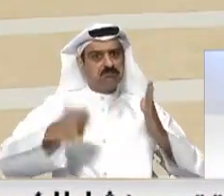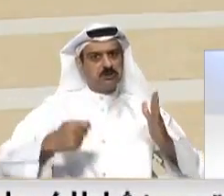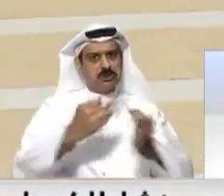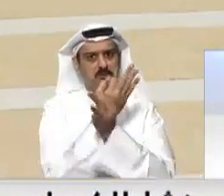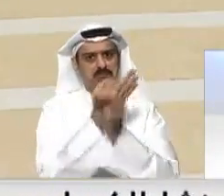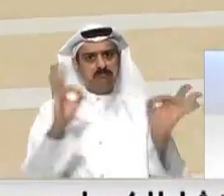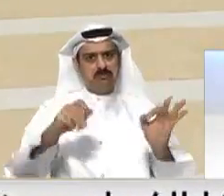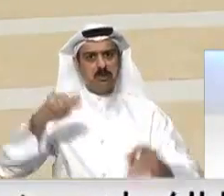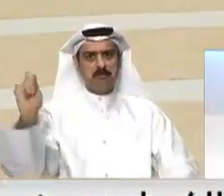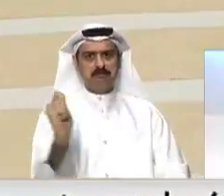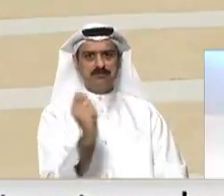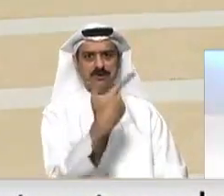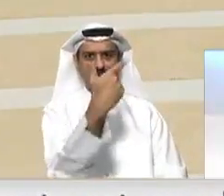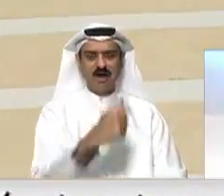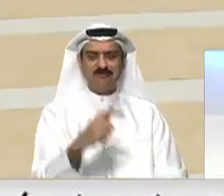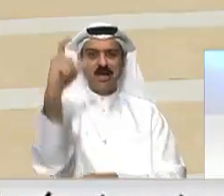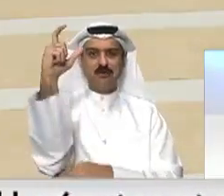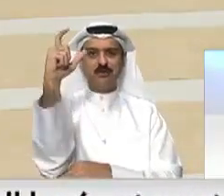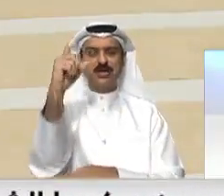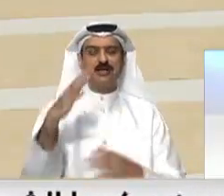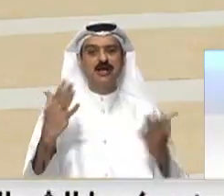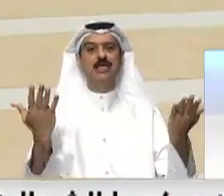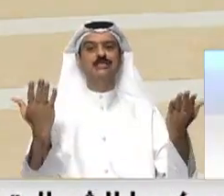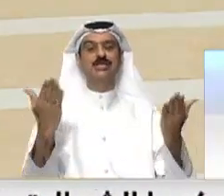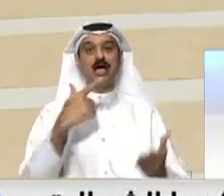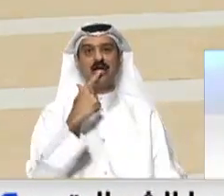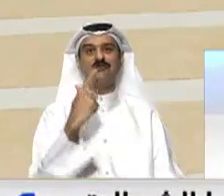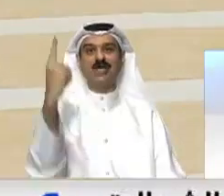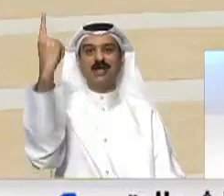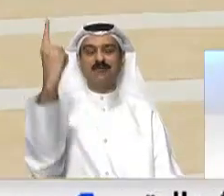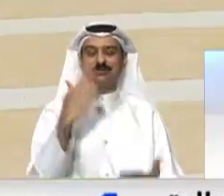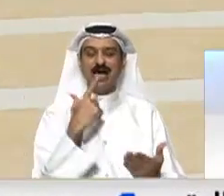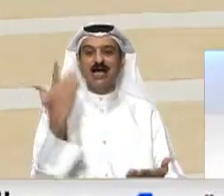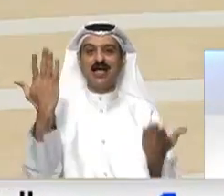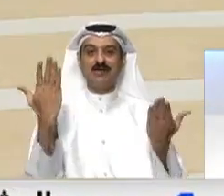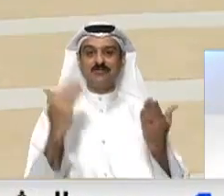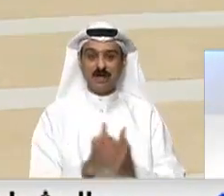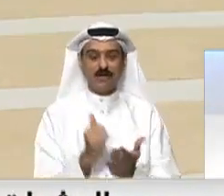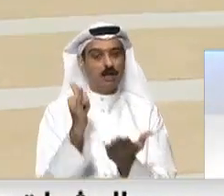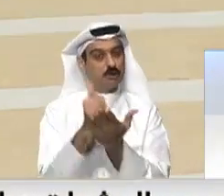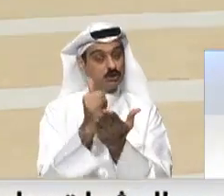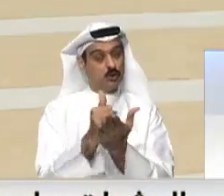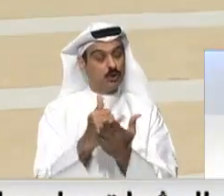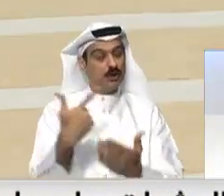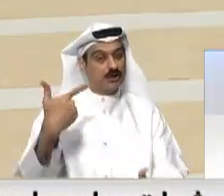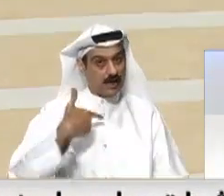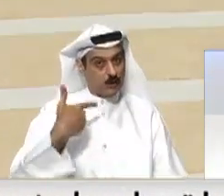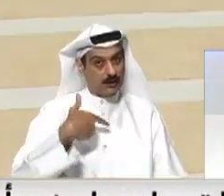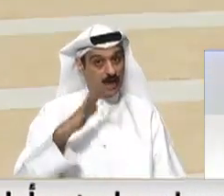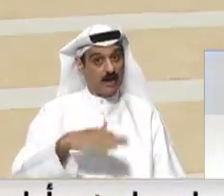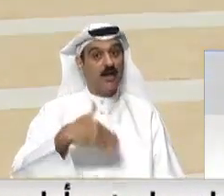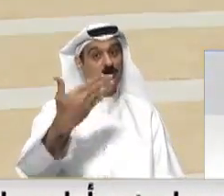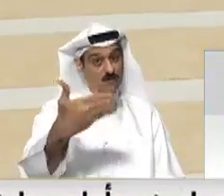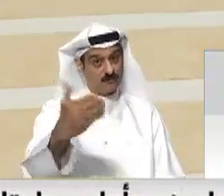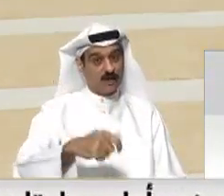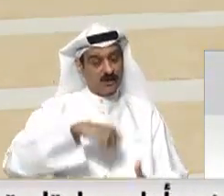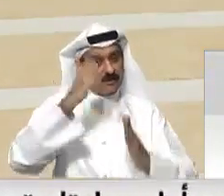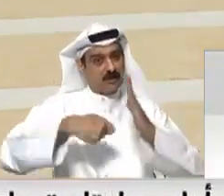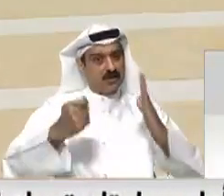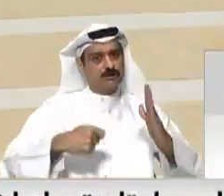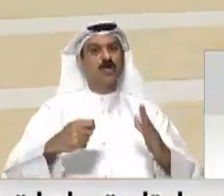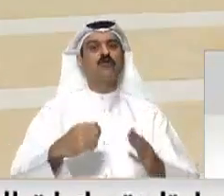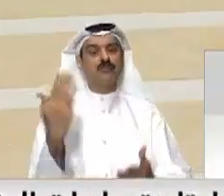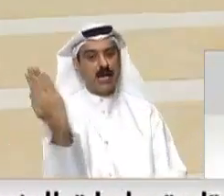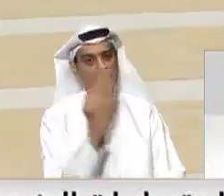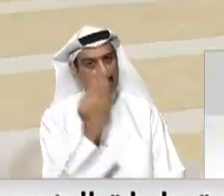هو المسجد ومتوقع ان شاء الله باذن الله حسب موعدنا الساده المسؤولين الايام القادمه راح يتم تشغيل المدارس